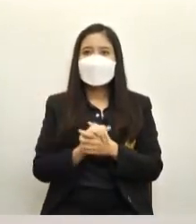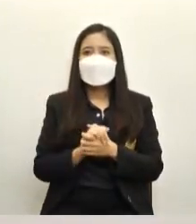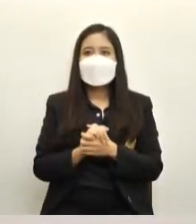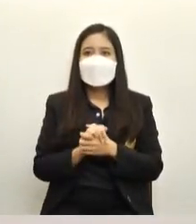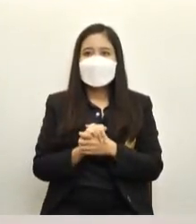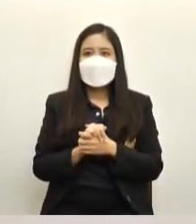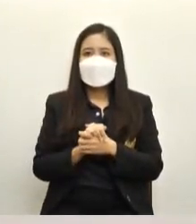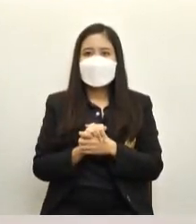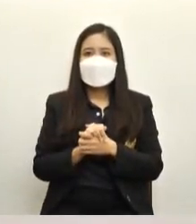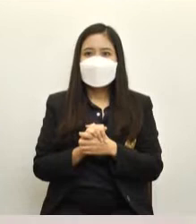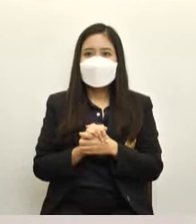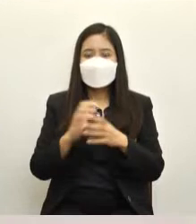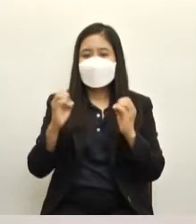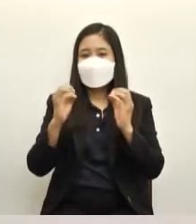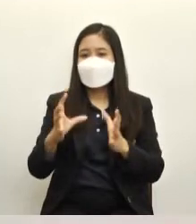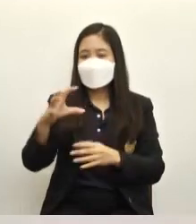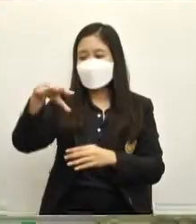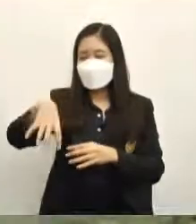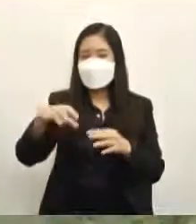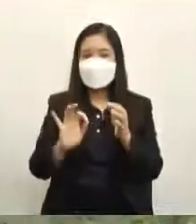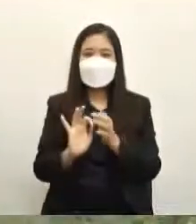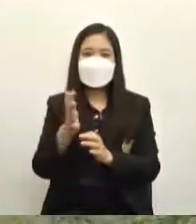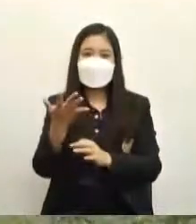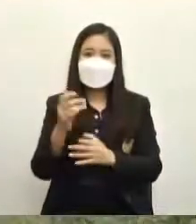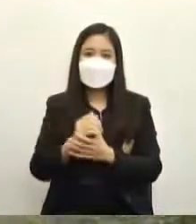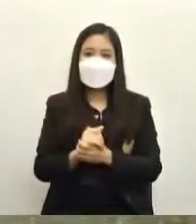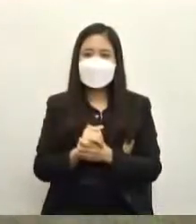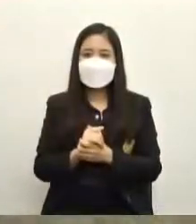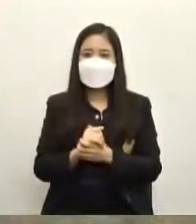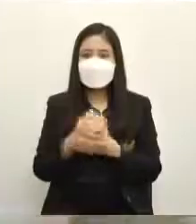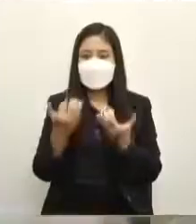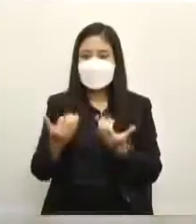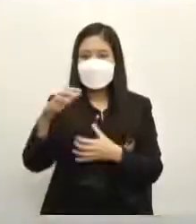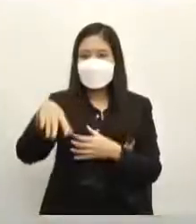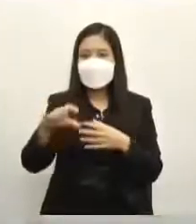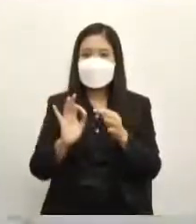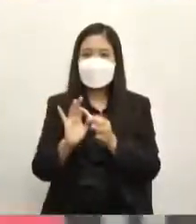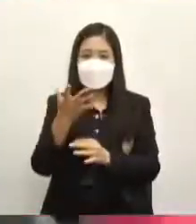กเป็นผู้ฝึกประจำสถานีอัคคีภัยนะครับซึ่งสถานีอัคคีภัยนะครับจะ